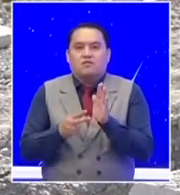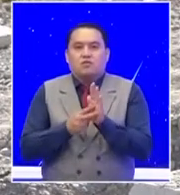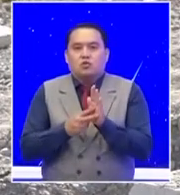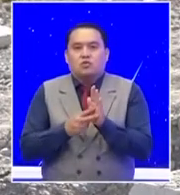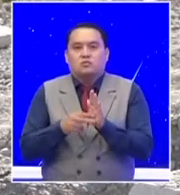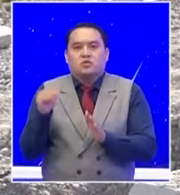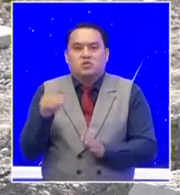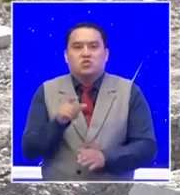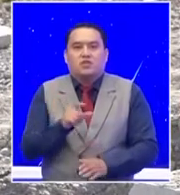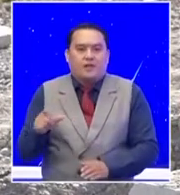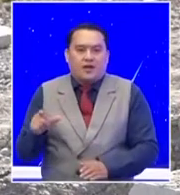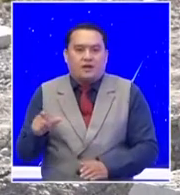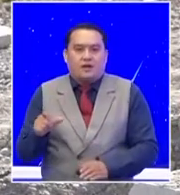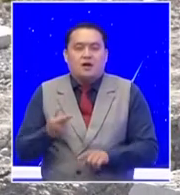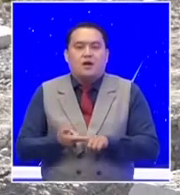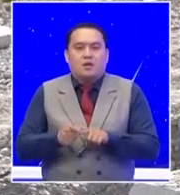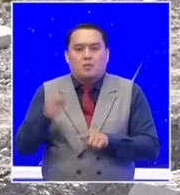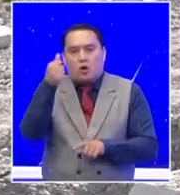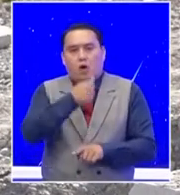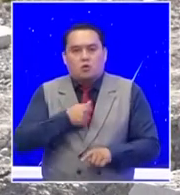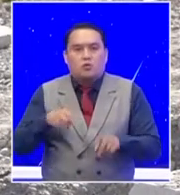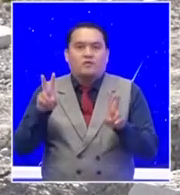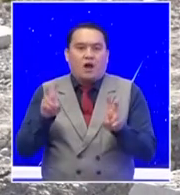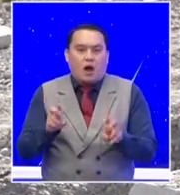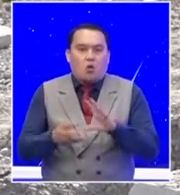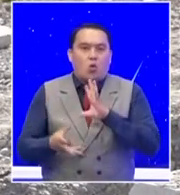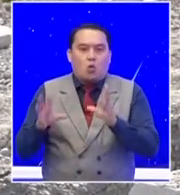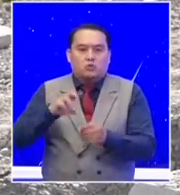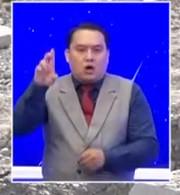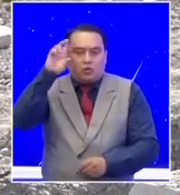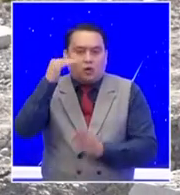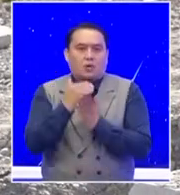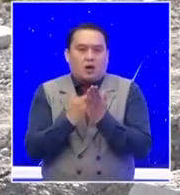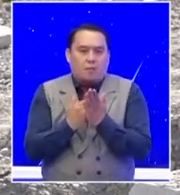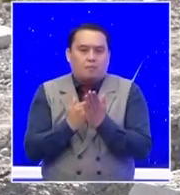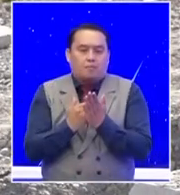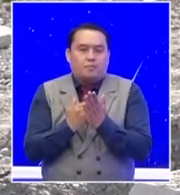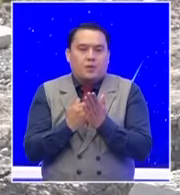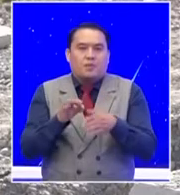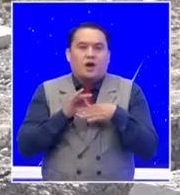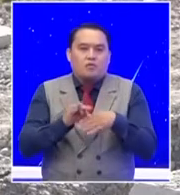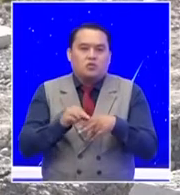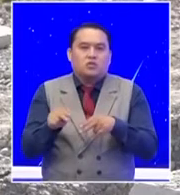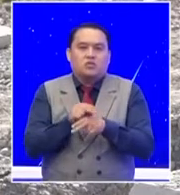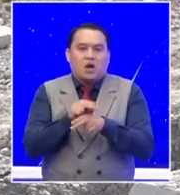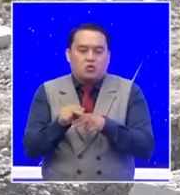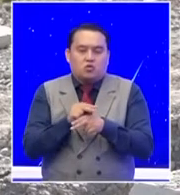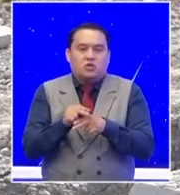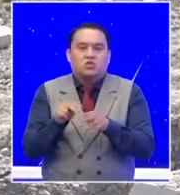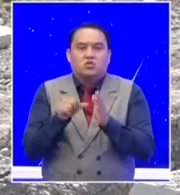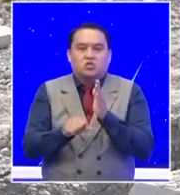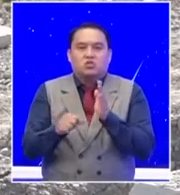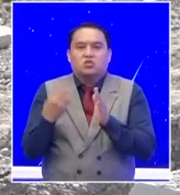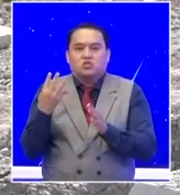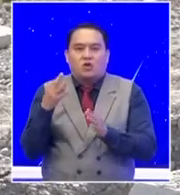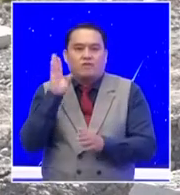человек. В текущем году в рамках общегосударственных программ ведутся строительство 64